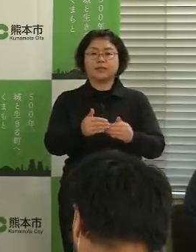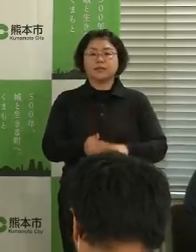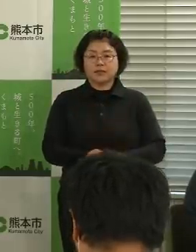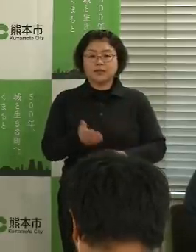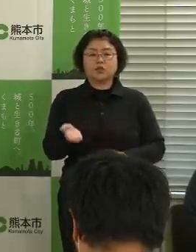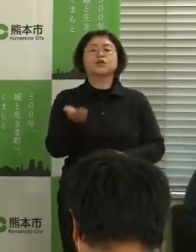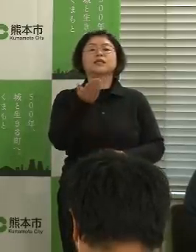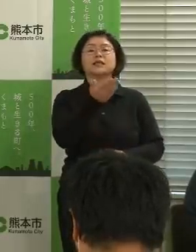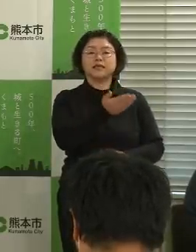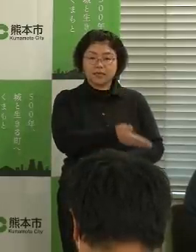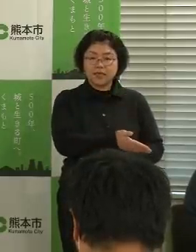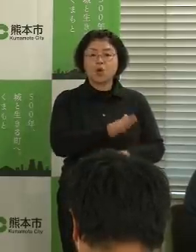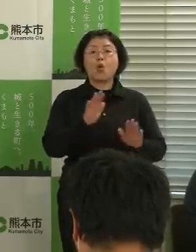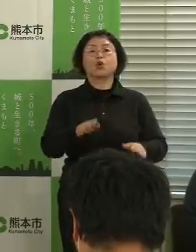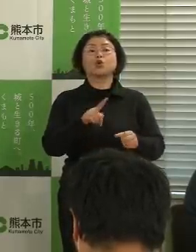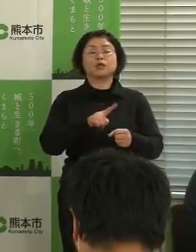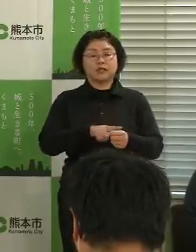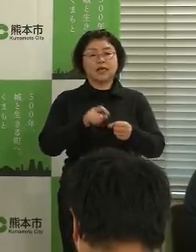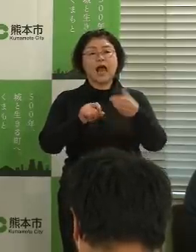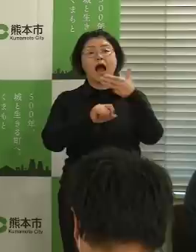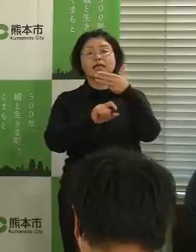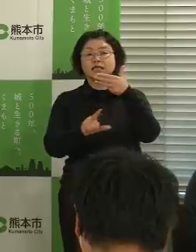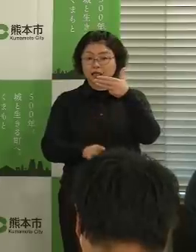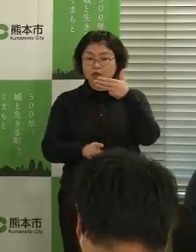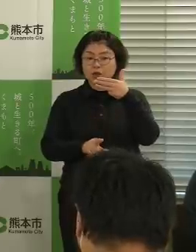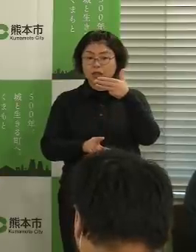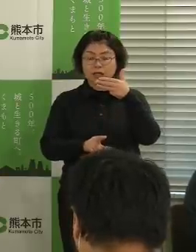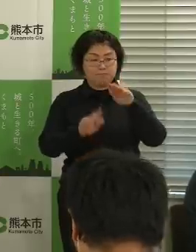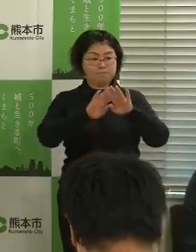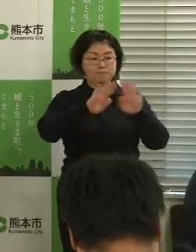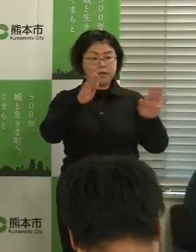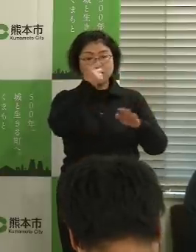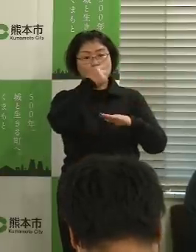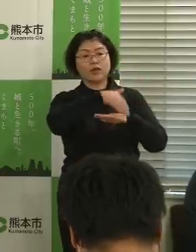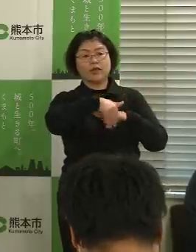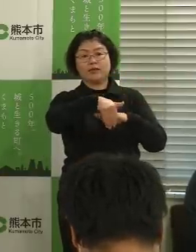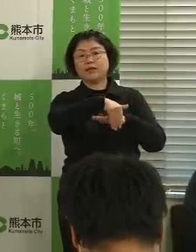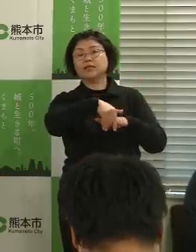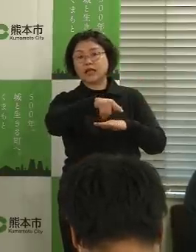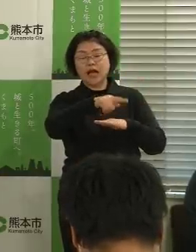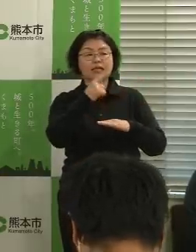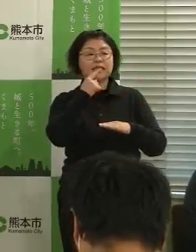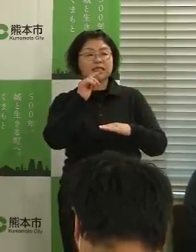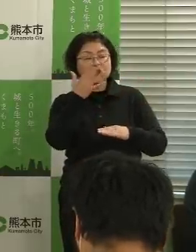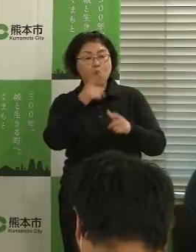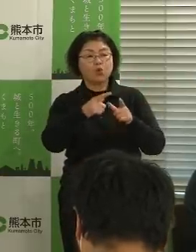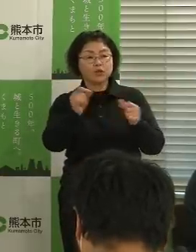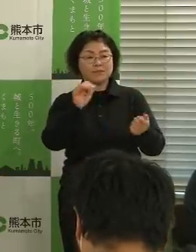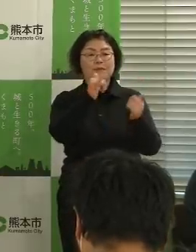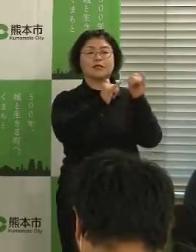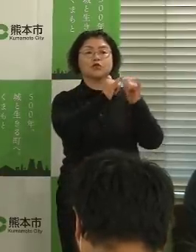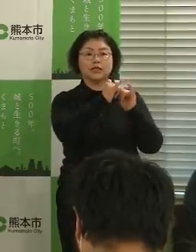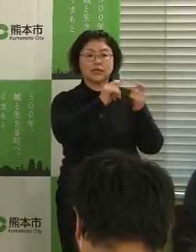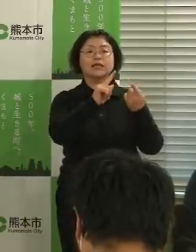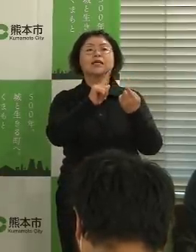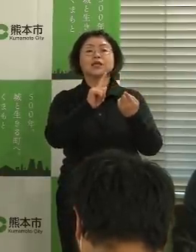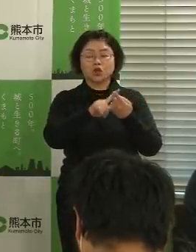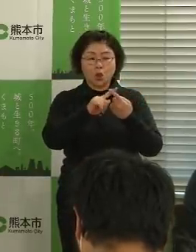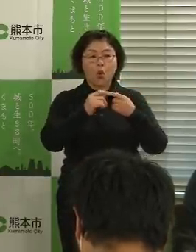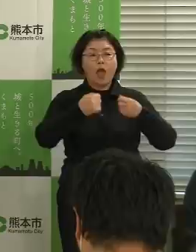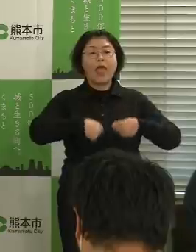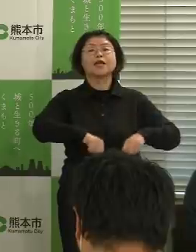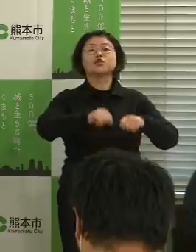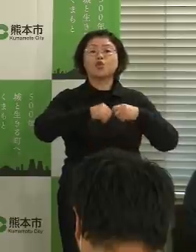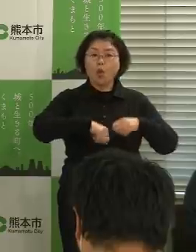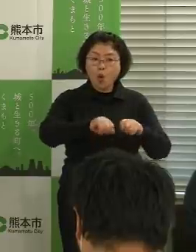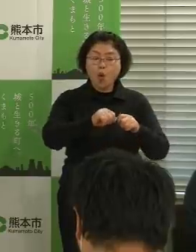次に今年8月に開催を予定をしておりました日の国祭りおよび江津湖花